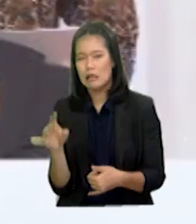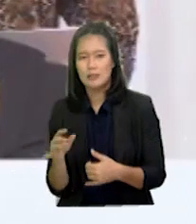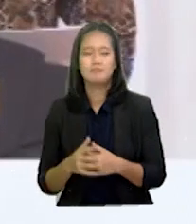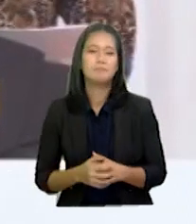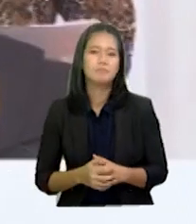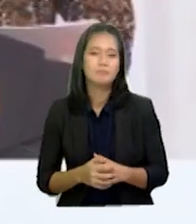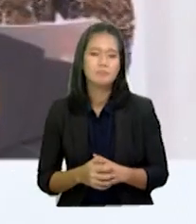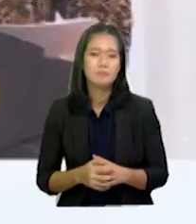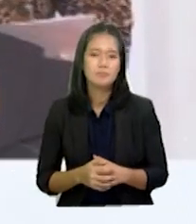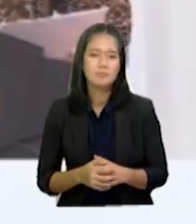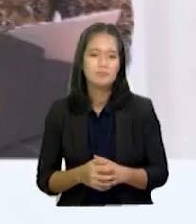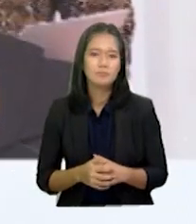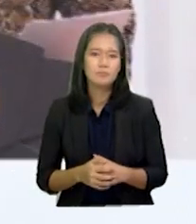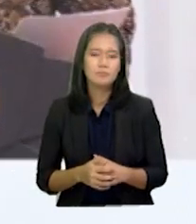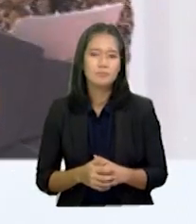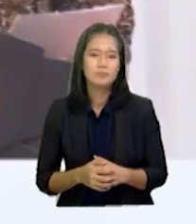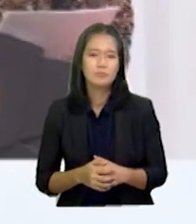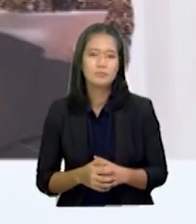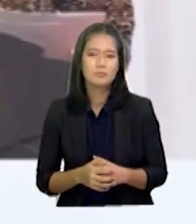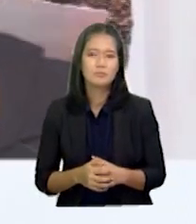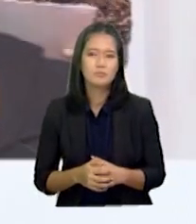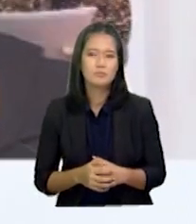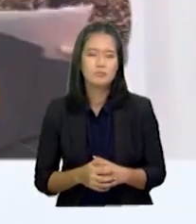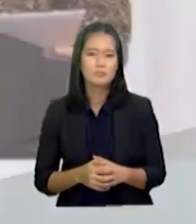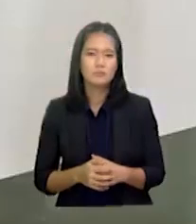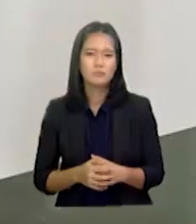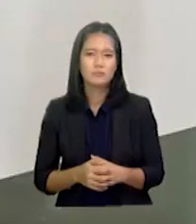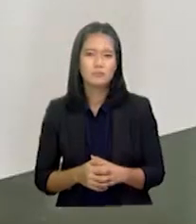Komite Disabilitas Nasional.